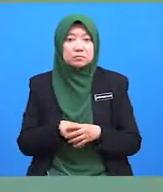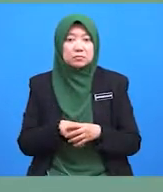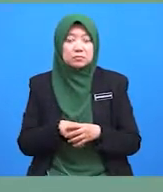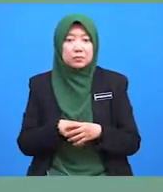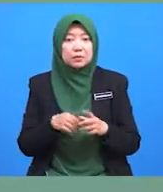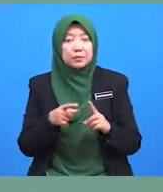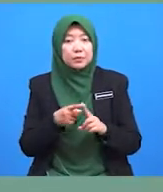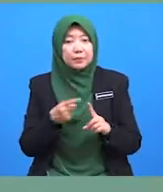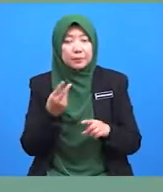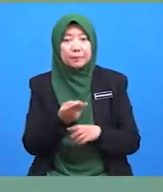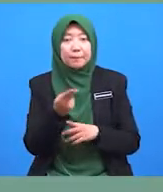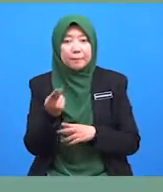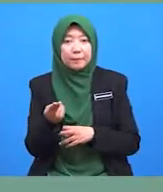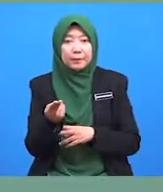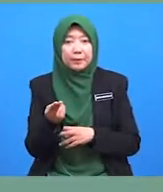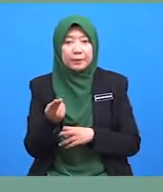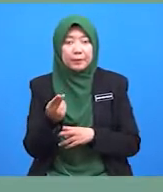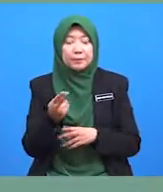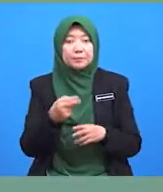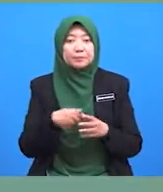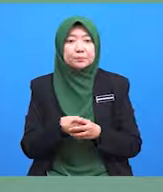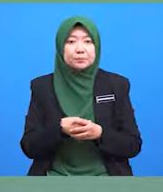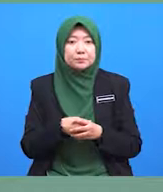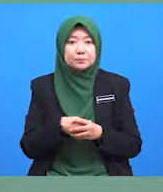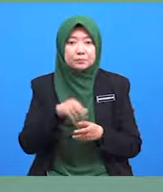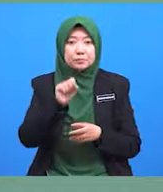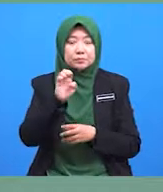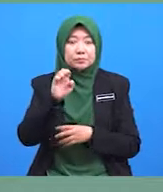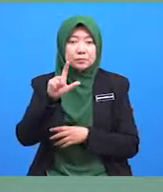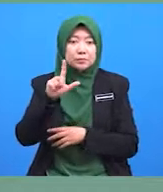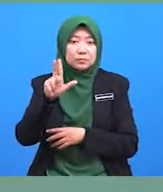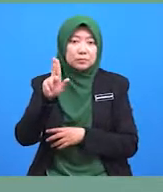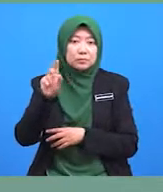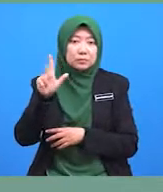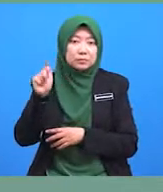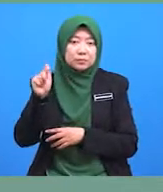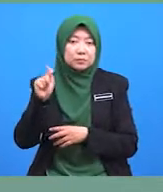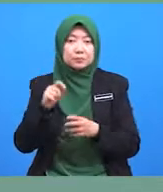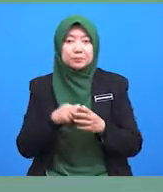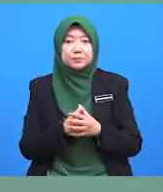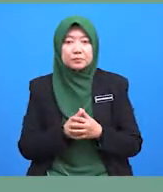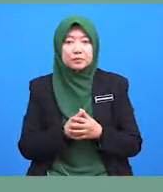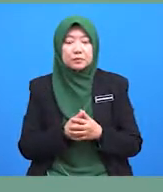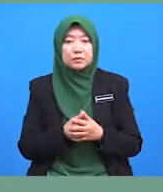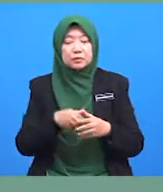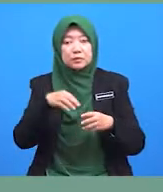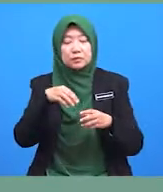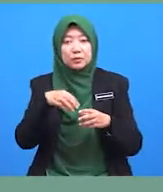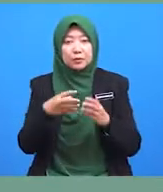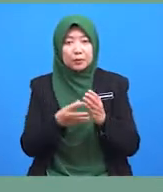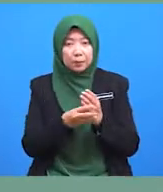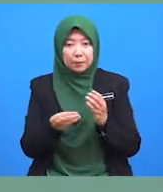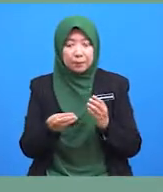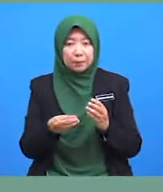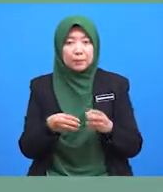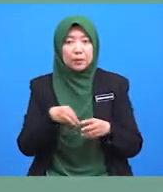medium dan bahan seperti produk selulit akan ditolak masuk atau diserap ke bahagian kulit yang